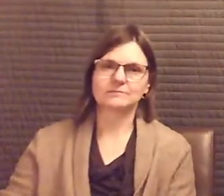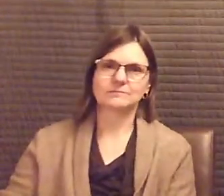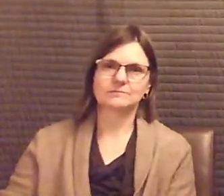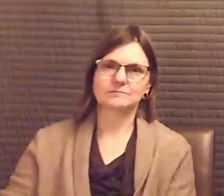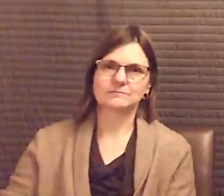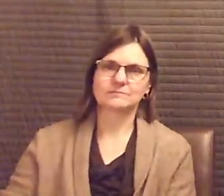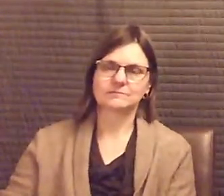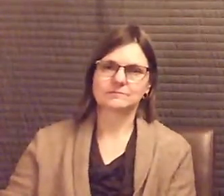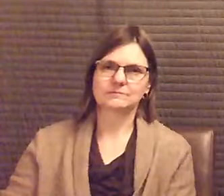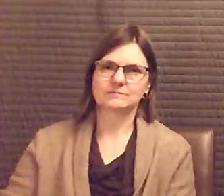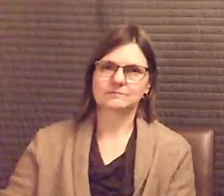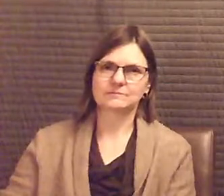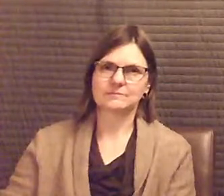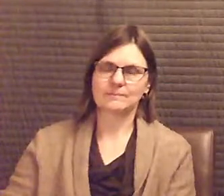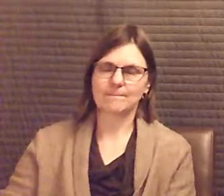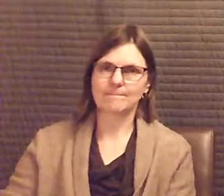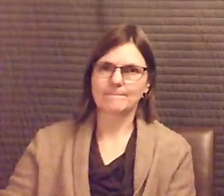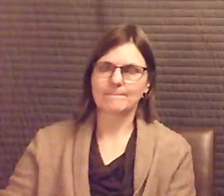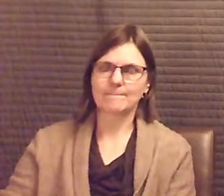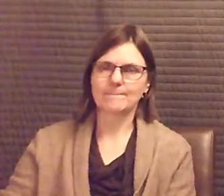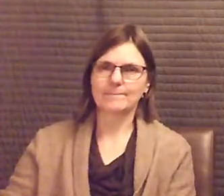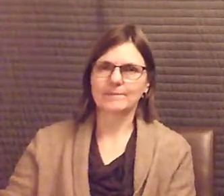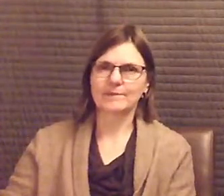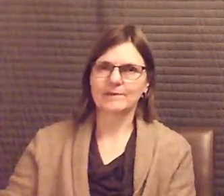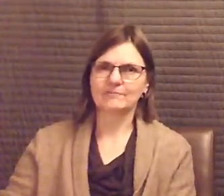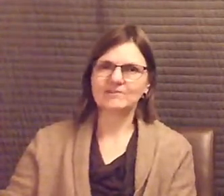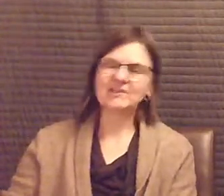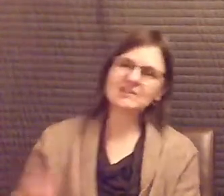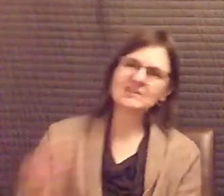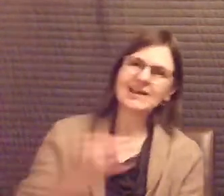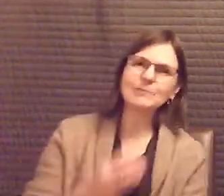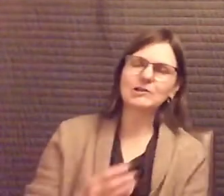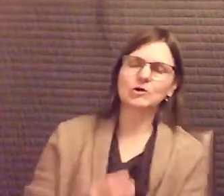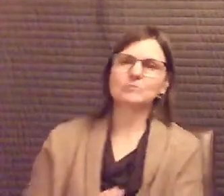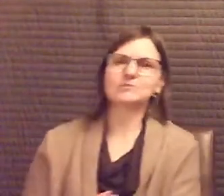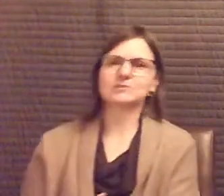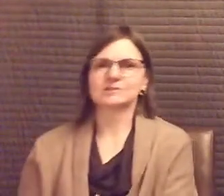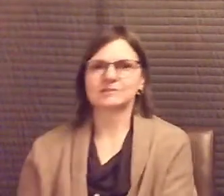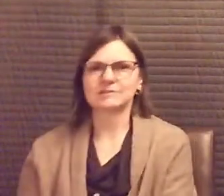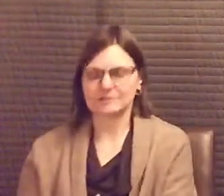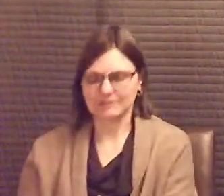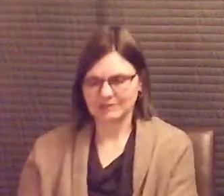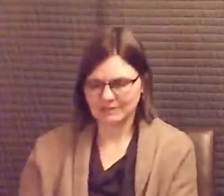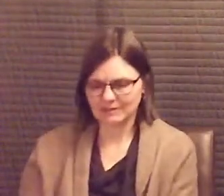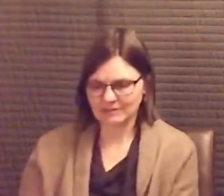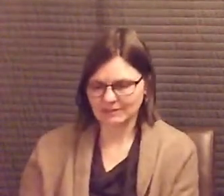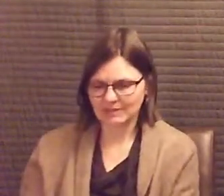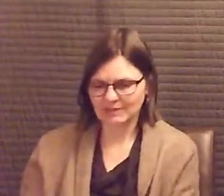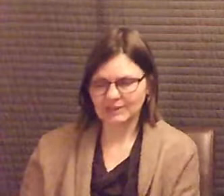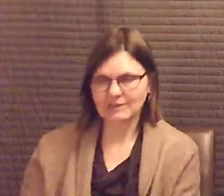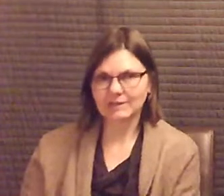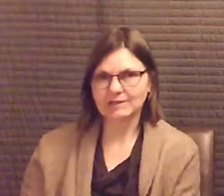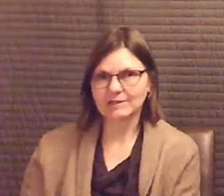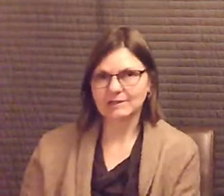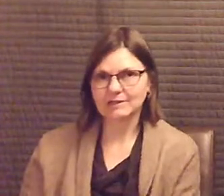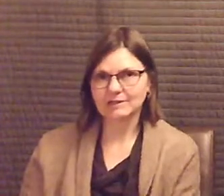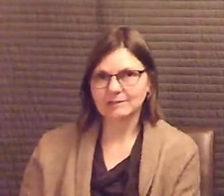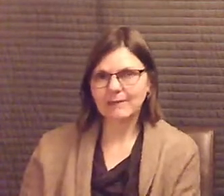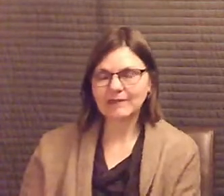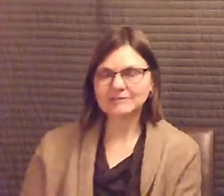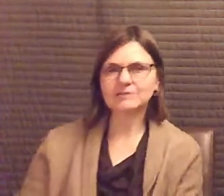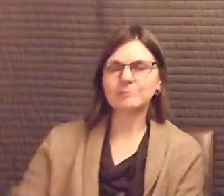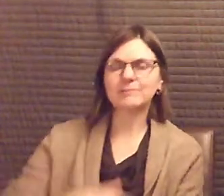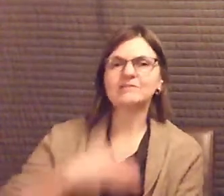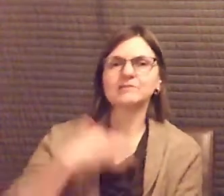en daar en daar wanneer dat het het midden komt dit mix mijn to reject